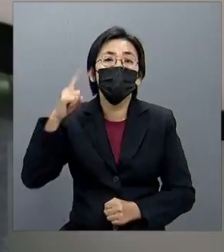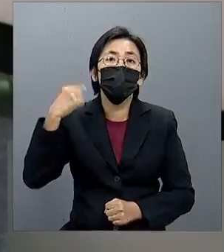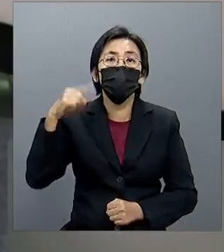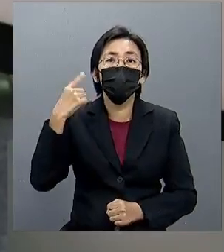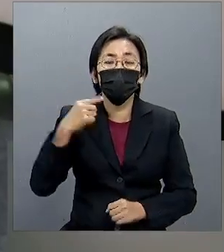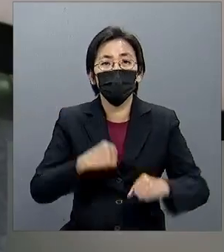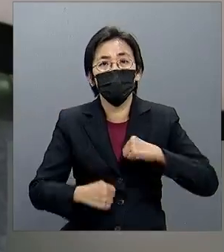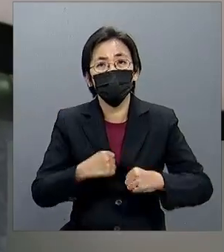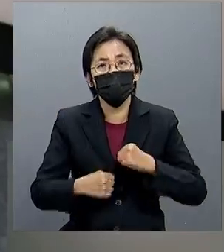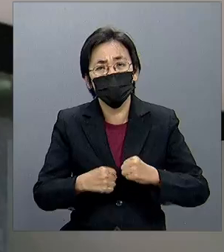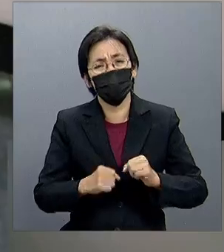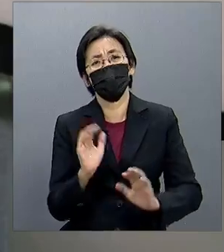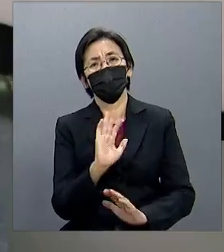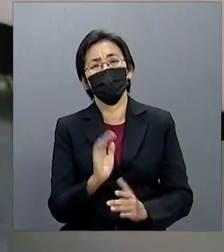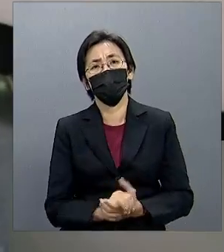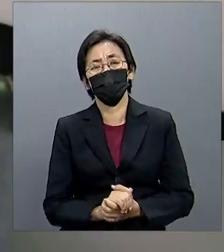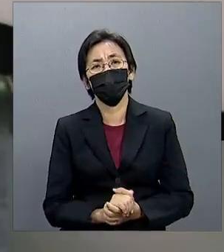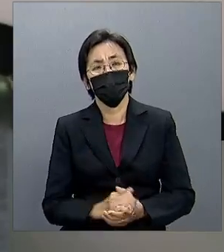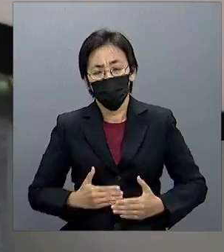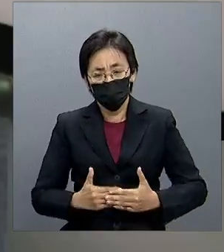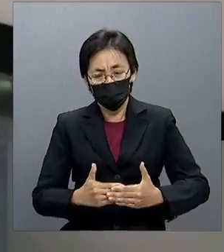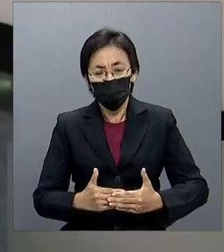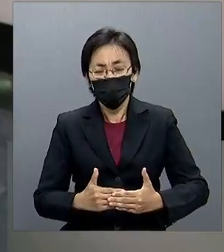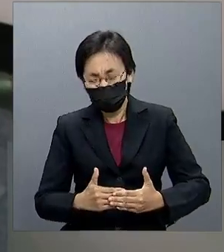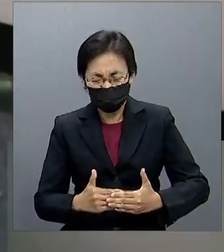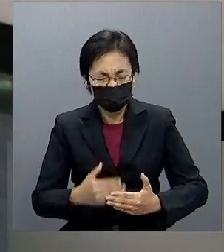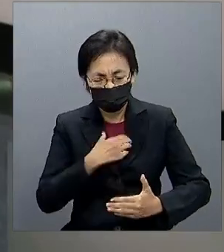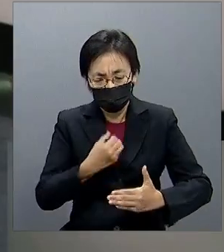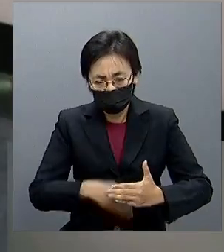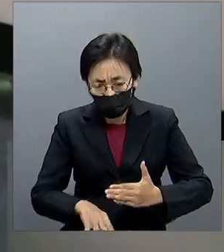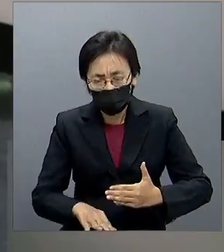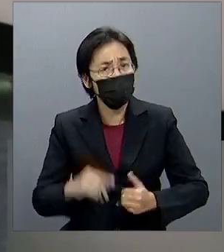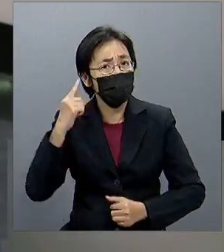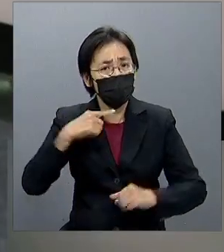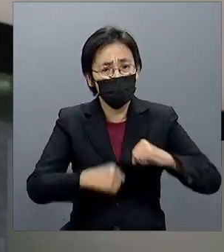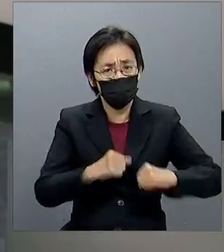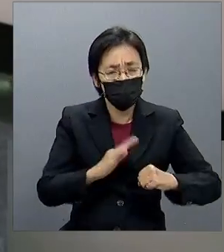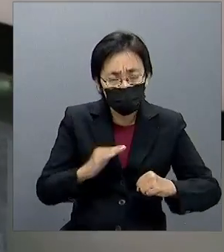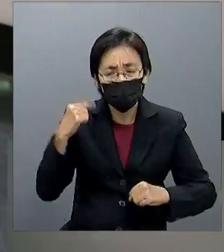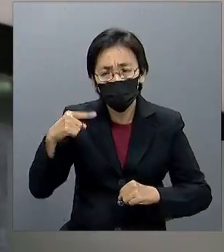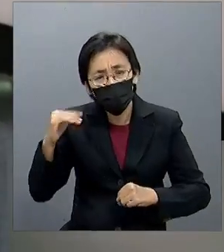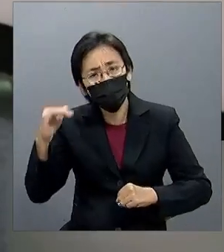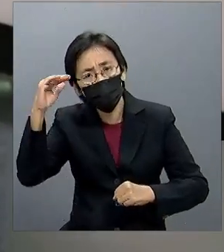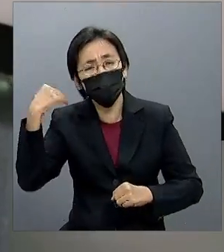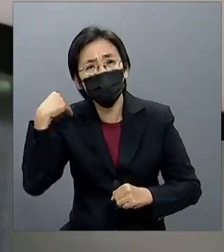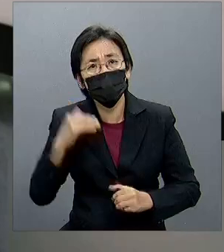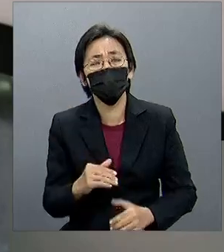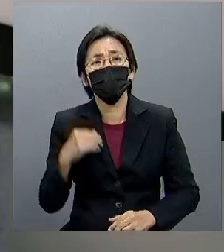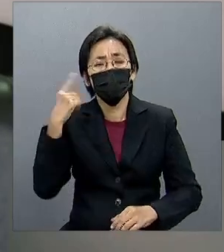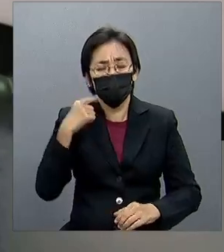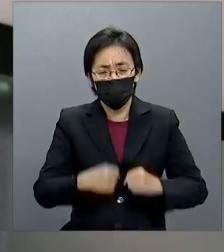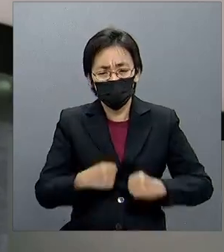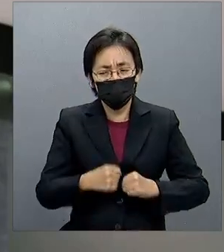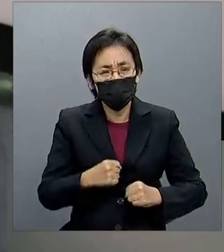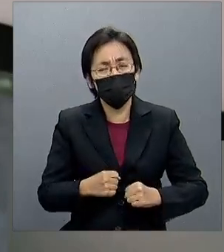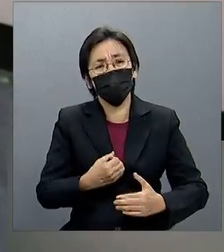ะครับจริงๆการทำแท้งเนี่ยมันกระจายนะครับจริงๆวัยรุ่นทำแท้งไม่ถึงครึ่งหนึ่งด้วยซ้ำของจำนวนคนทำแท้งทั้งหมด